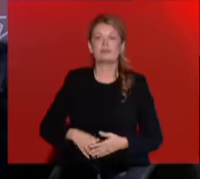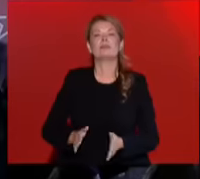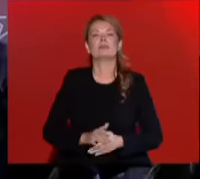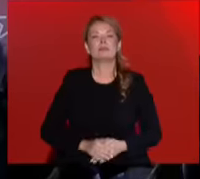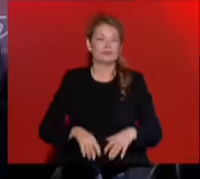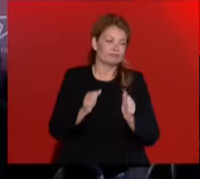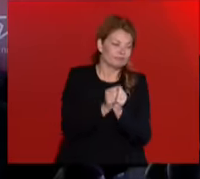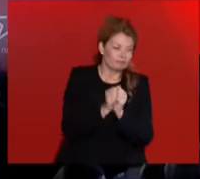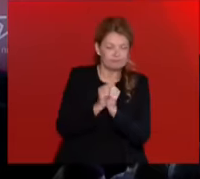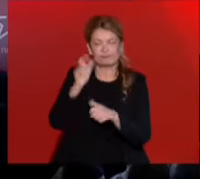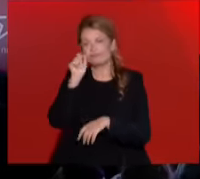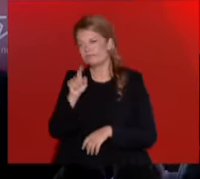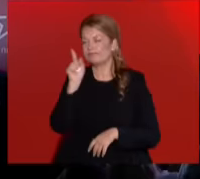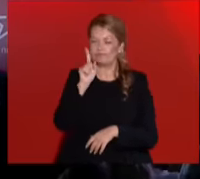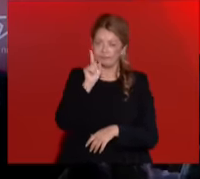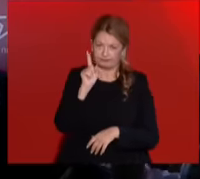Συντρόφισσες και σύντροφοι,